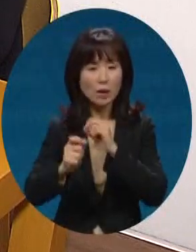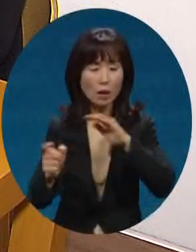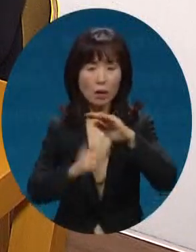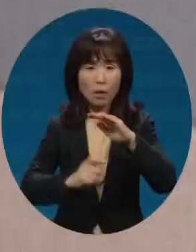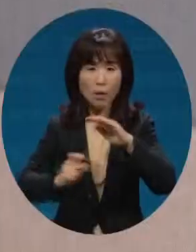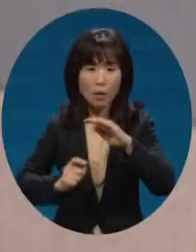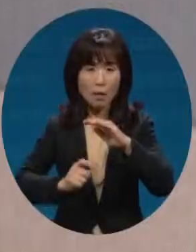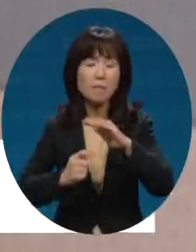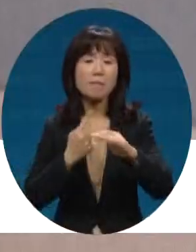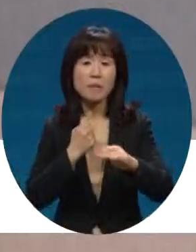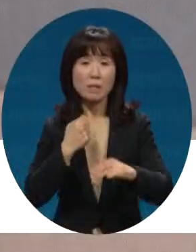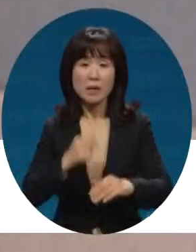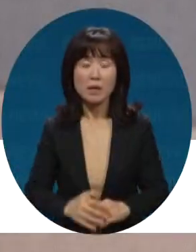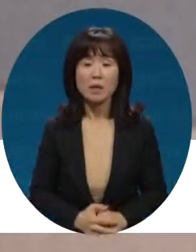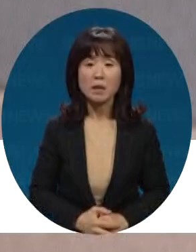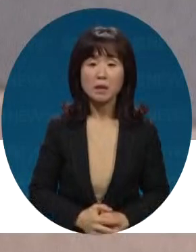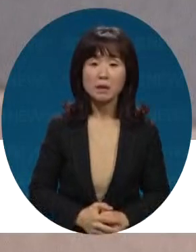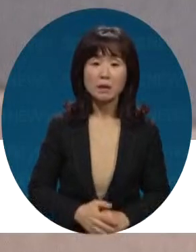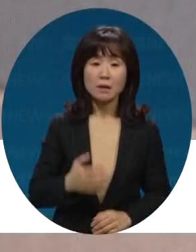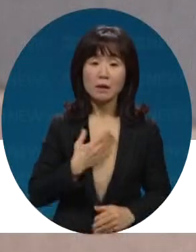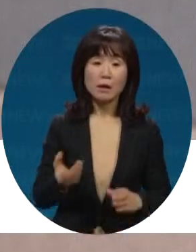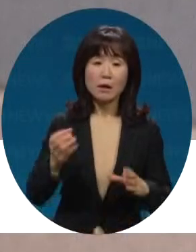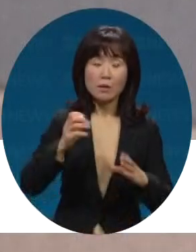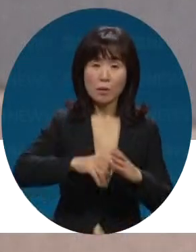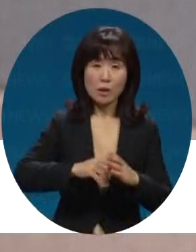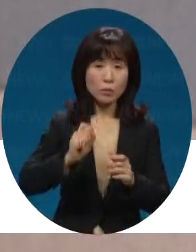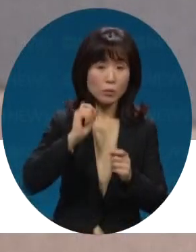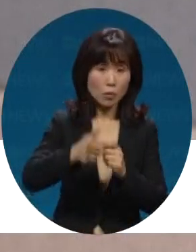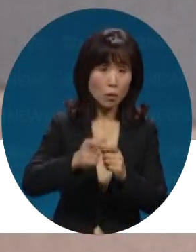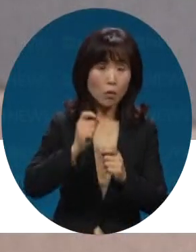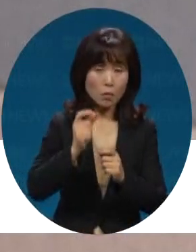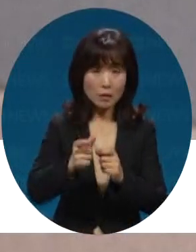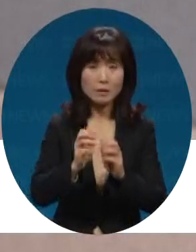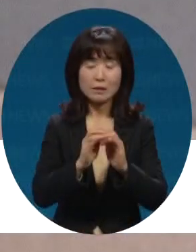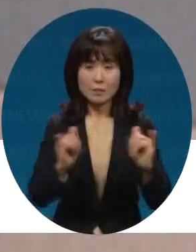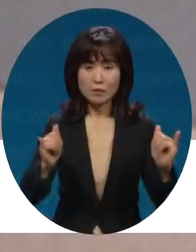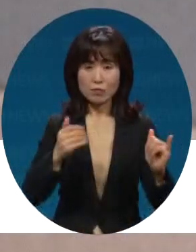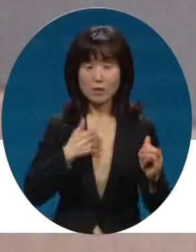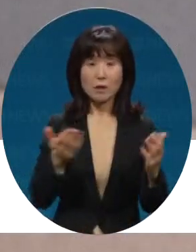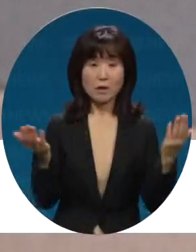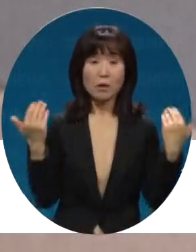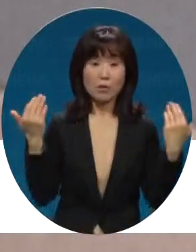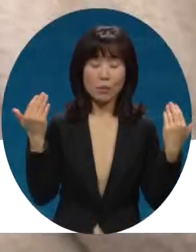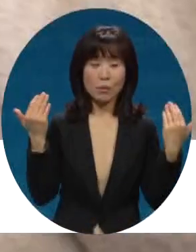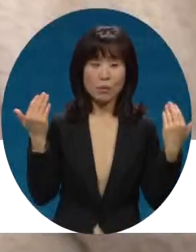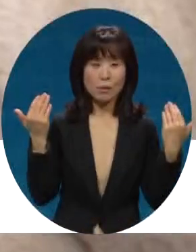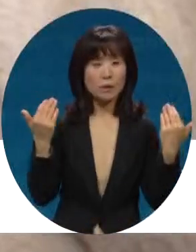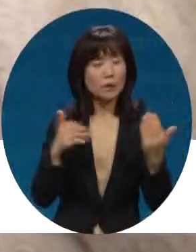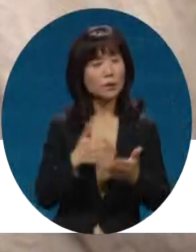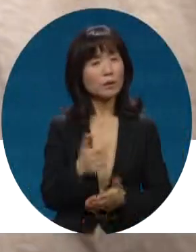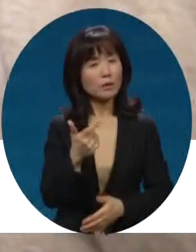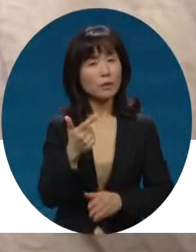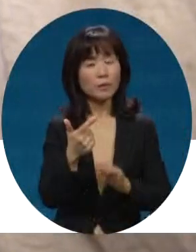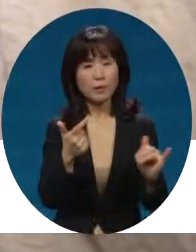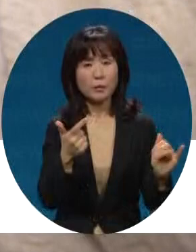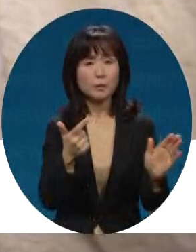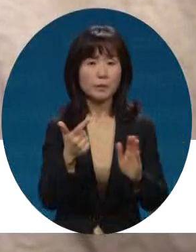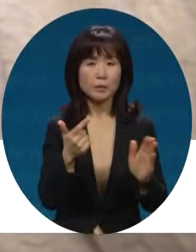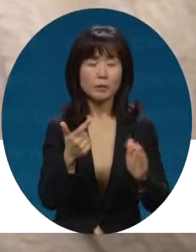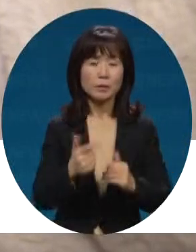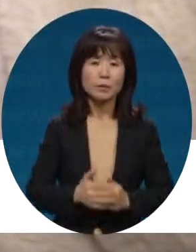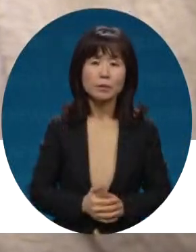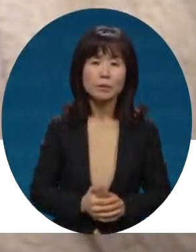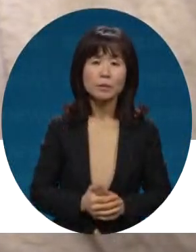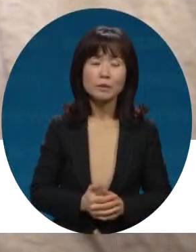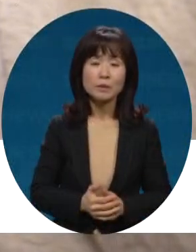뻗었습니다 저 포함 그 도박하는 사람들이 저희 학교에서 한 여섯 명 정도 있거든요